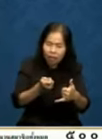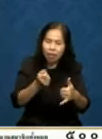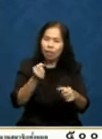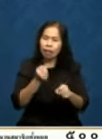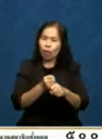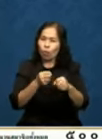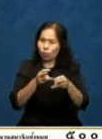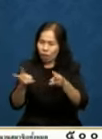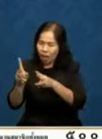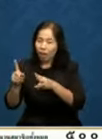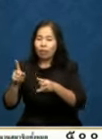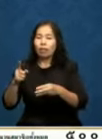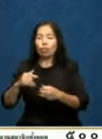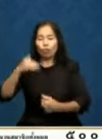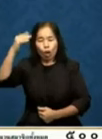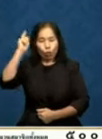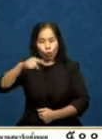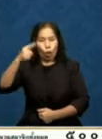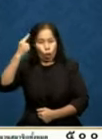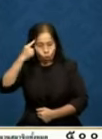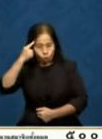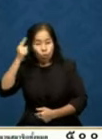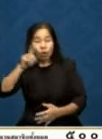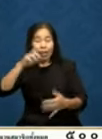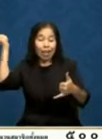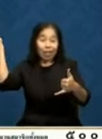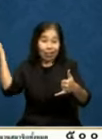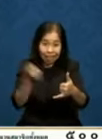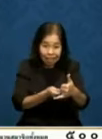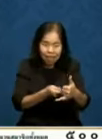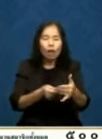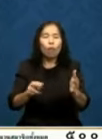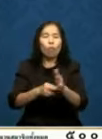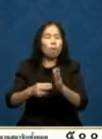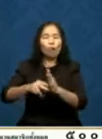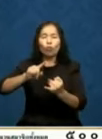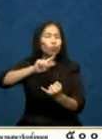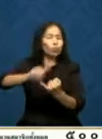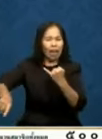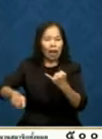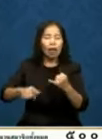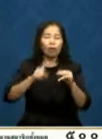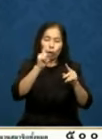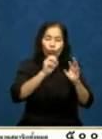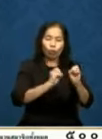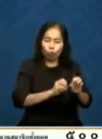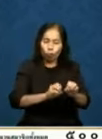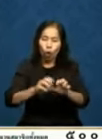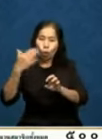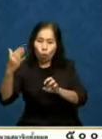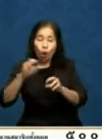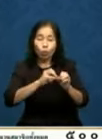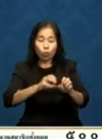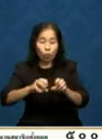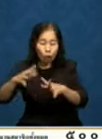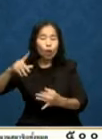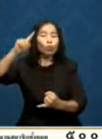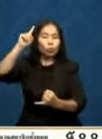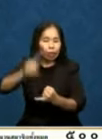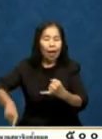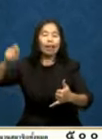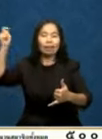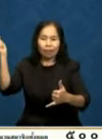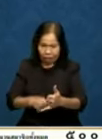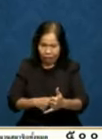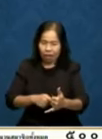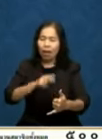ผู้ใหญ่ต้องเข้าใจว่าการตีนั้นคือการลงโทษขั้นสูงสุดคือทางเลือกสุดท้ายแล้วค่ะและการลงโทษนี้ควรเก็บไว้ใช้กับพฤติกรรม